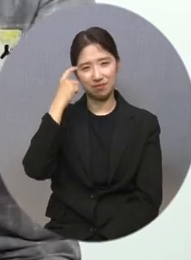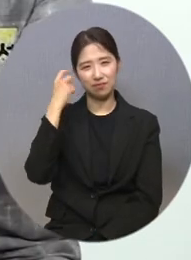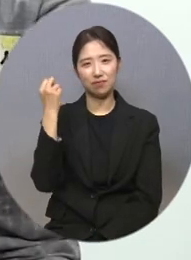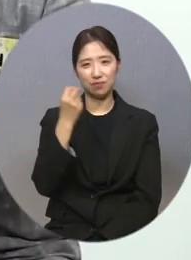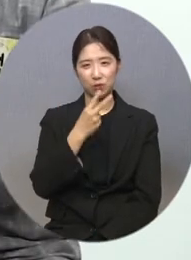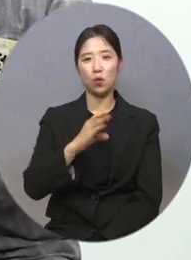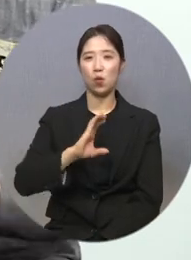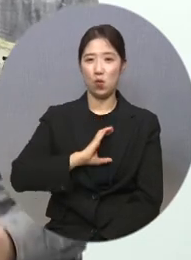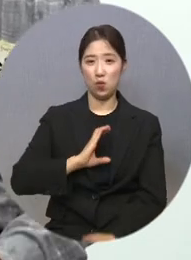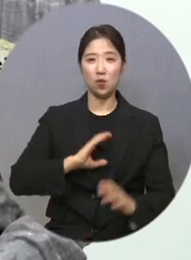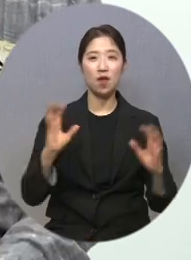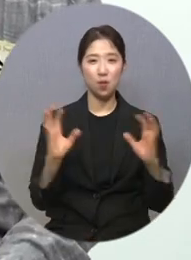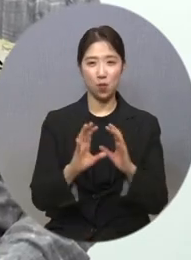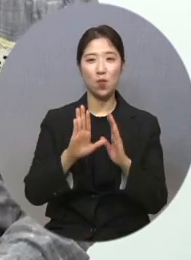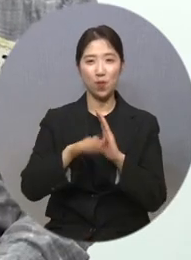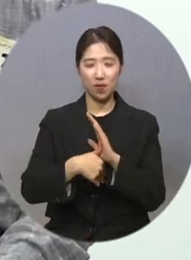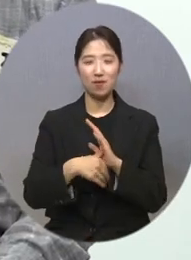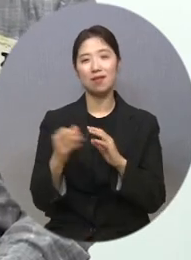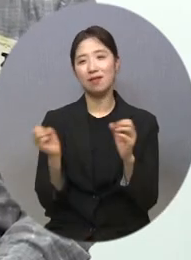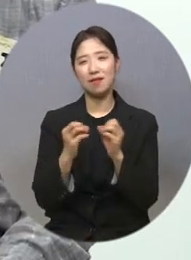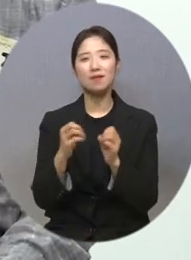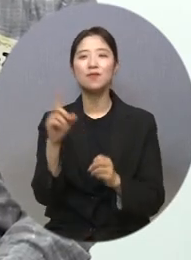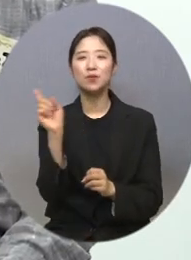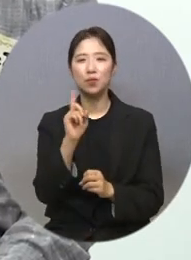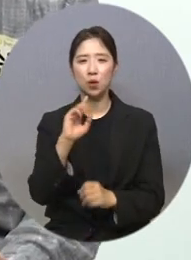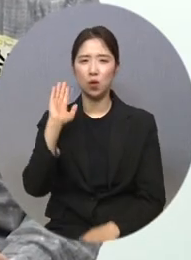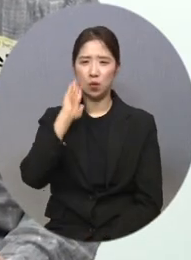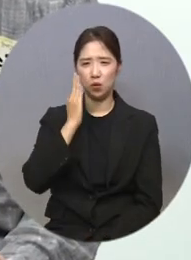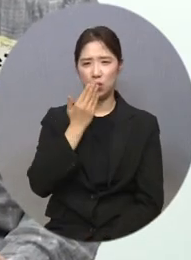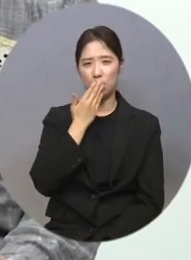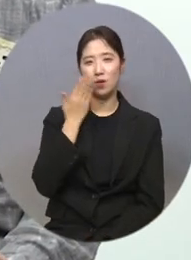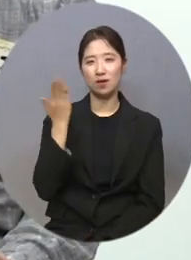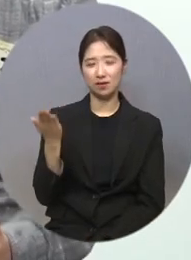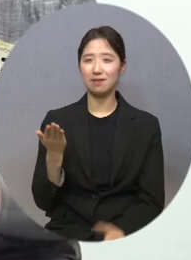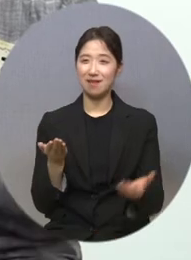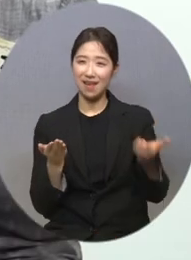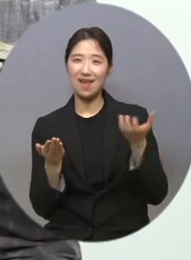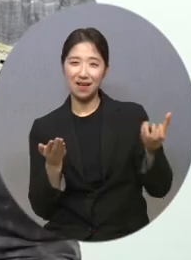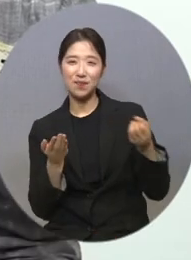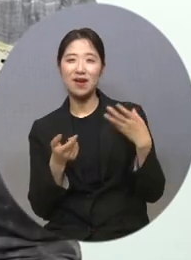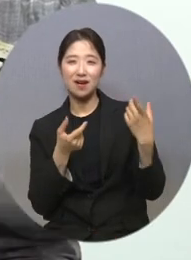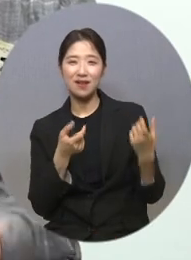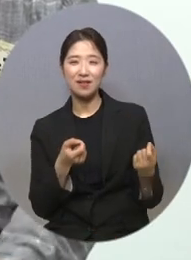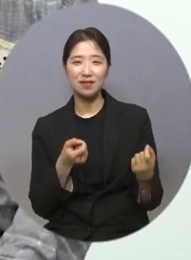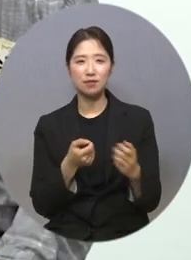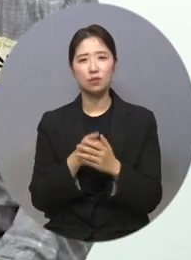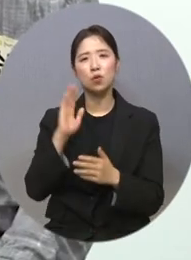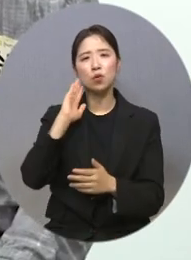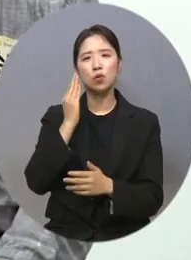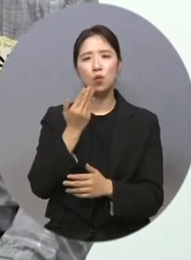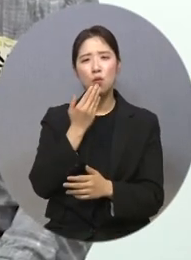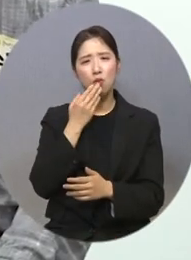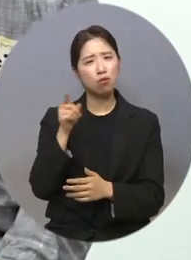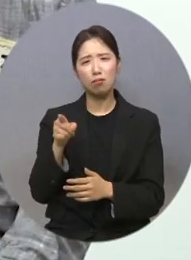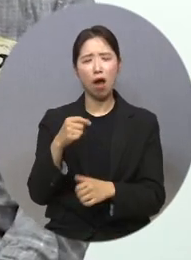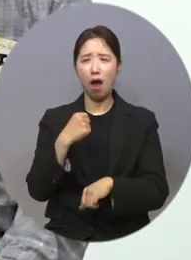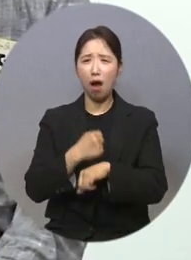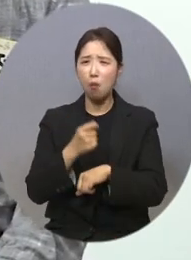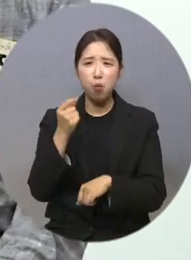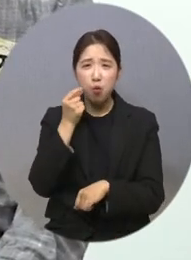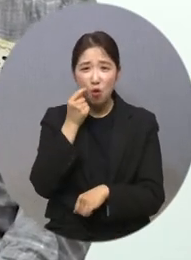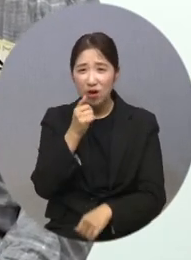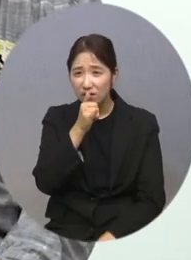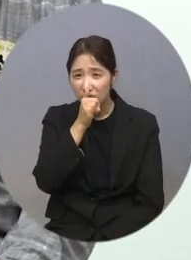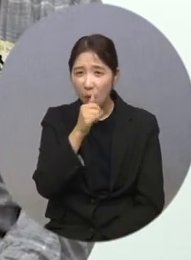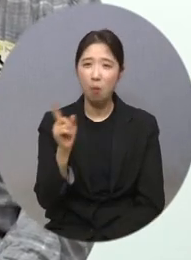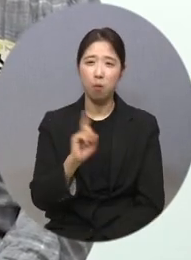그때 코다 모임에서 이런 얘기가 나왔었어요. 농인들이 아까 이제 나온 얘기 중에서도 연결되는 건데 농인들이 못할 일이 있을까 이제